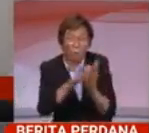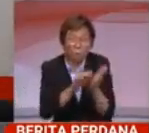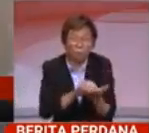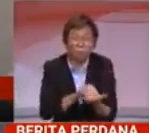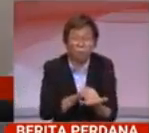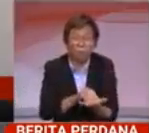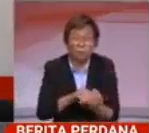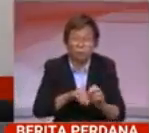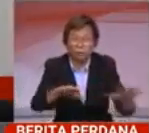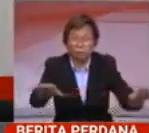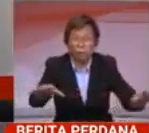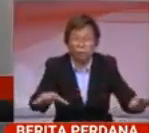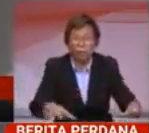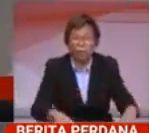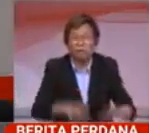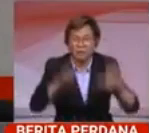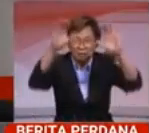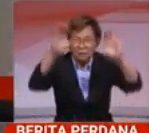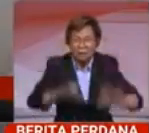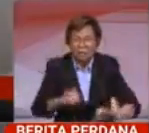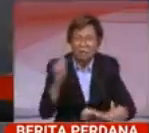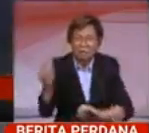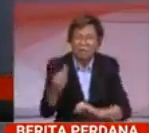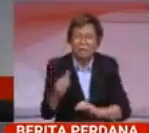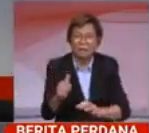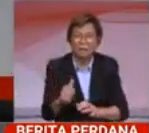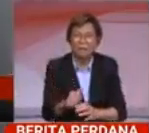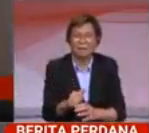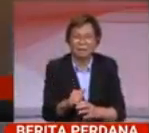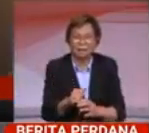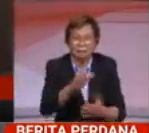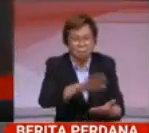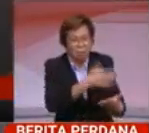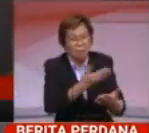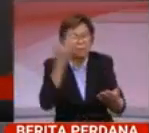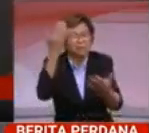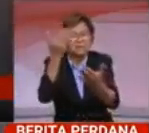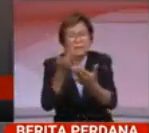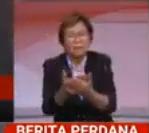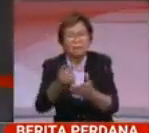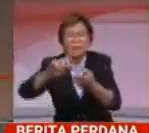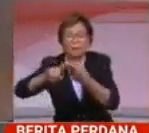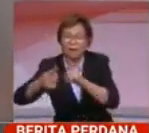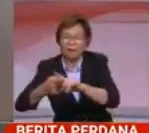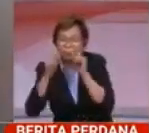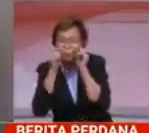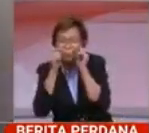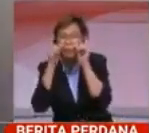cara tersendiri dengan memasang muzik sehinggalah rakannya itu bangun.